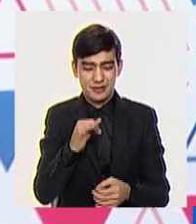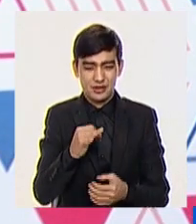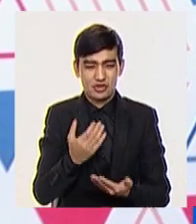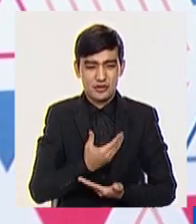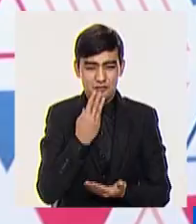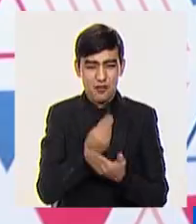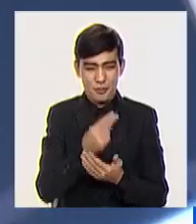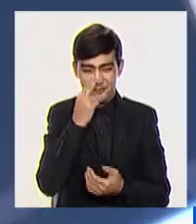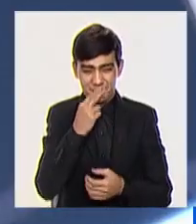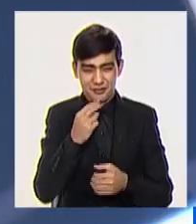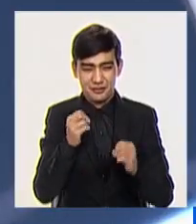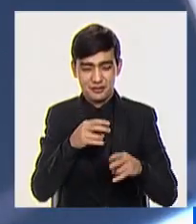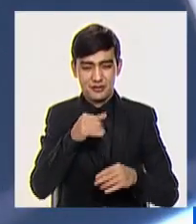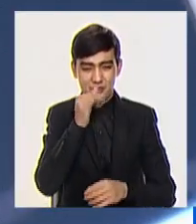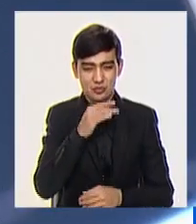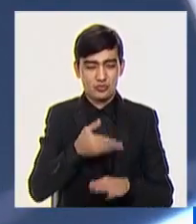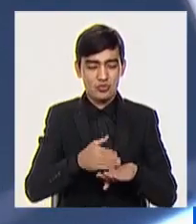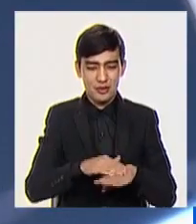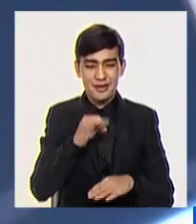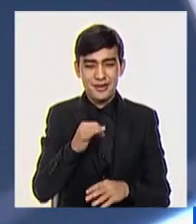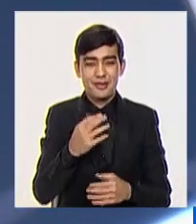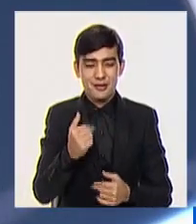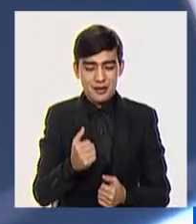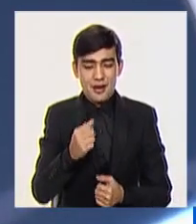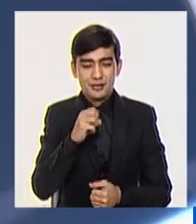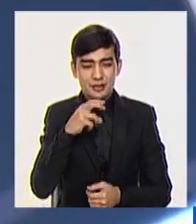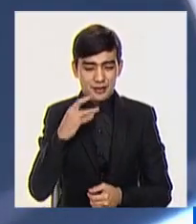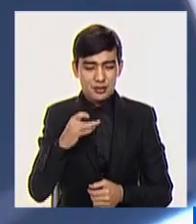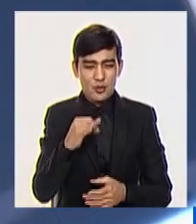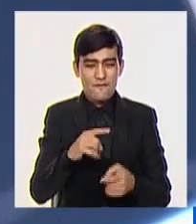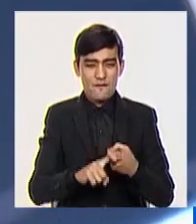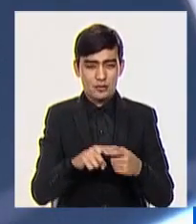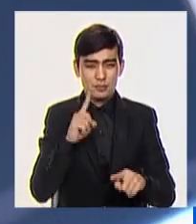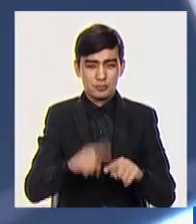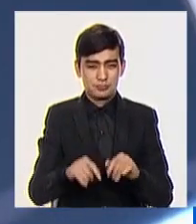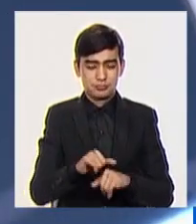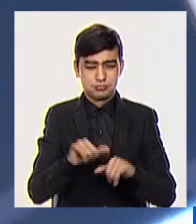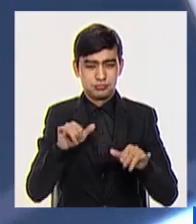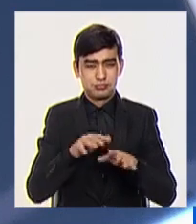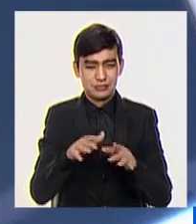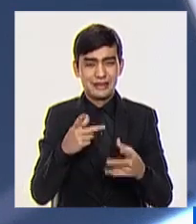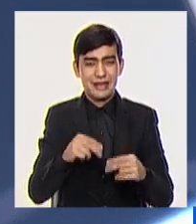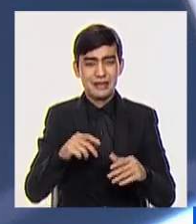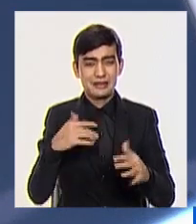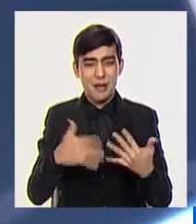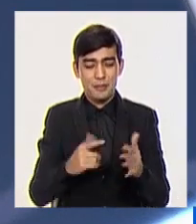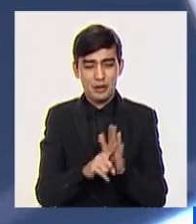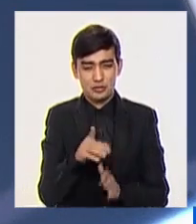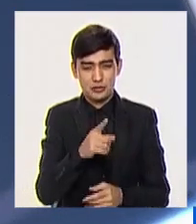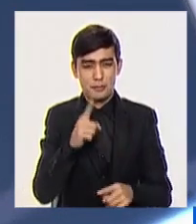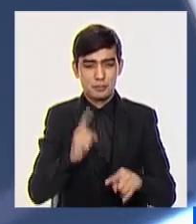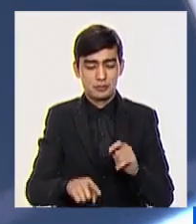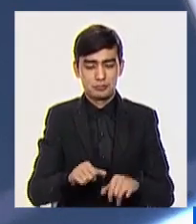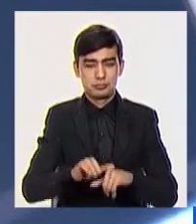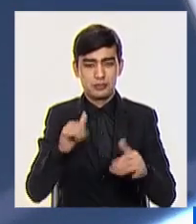Наталья? Да, Оскар, именно поэтому вирус распространяется волнообразно. Там, где ослабление, там затем и